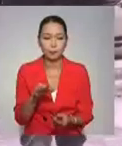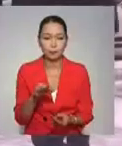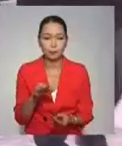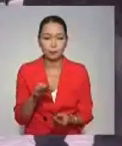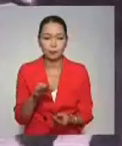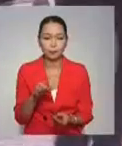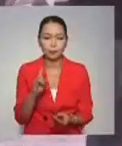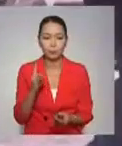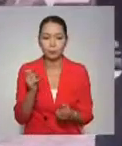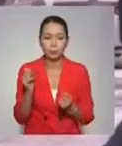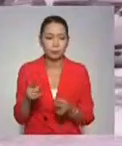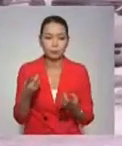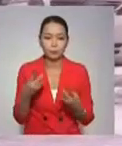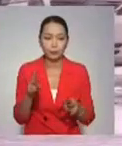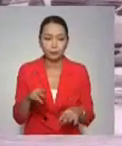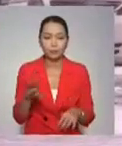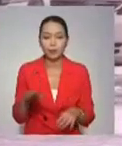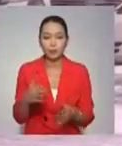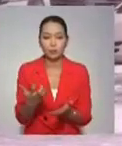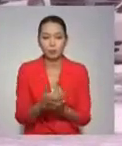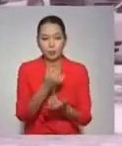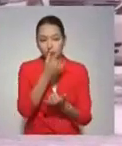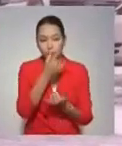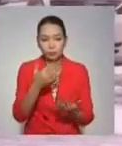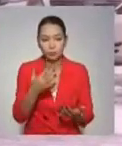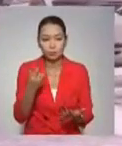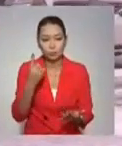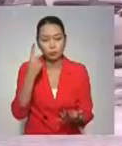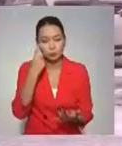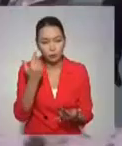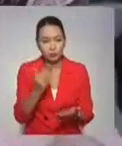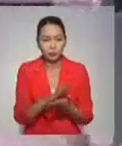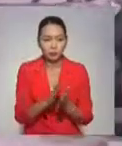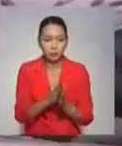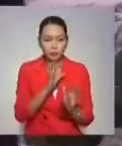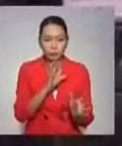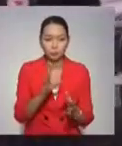қашқама балаңды. Сен еттен таба алмайсың? Білмеймін. Бір 10 жылда үлкенді өтпөт.